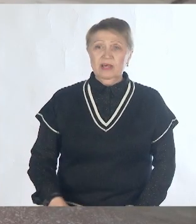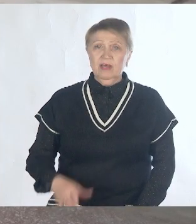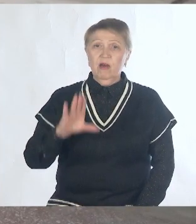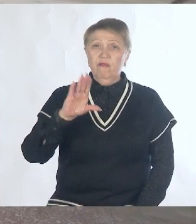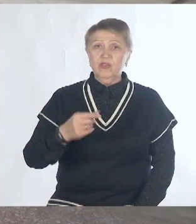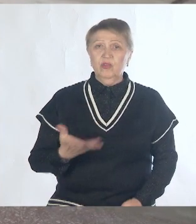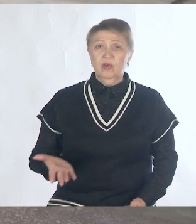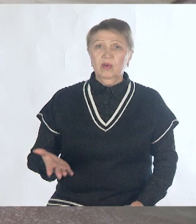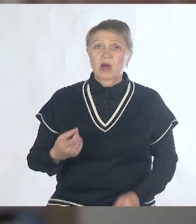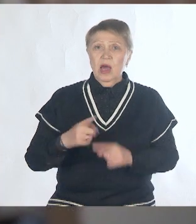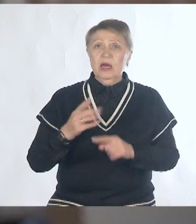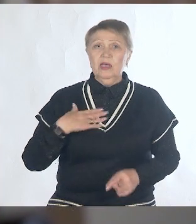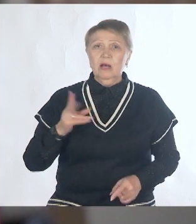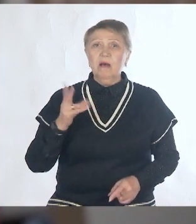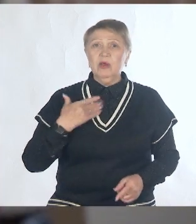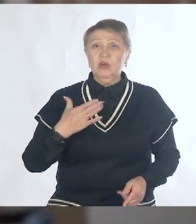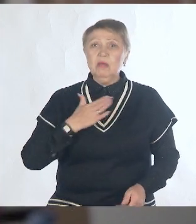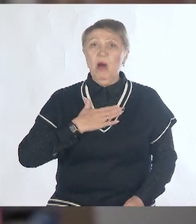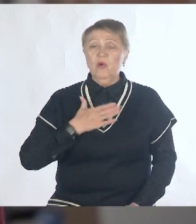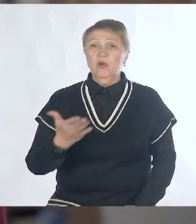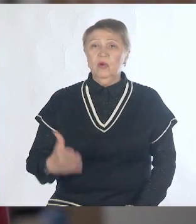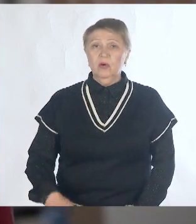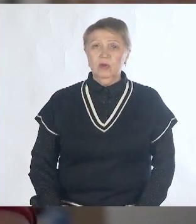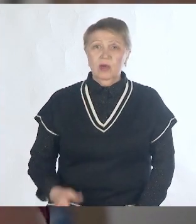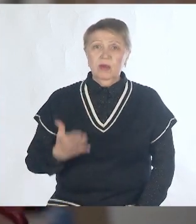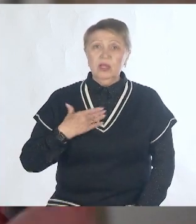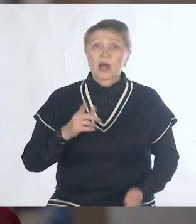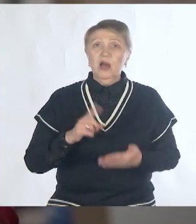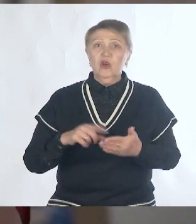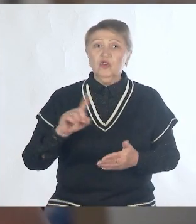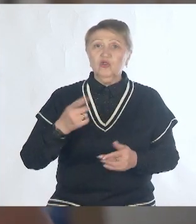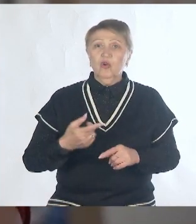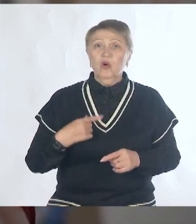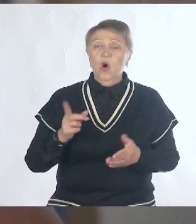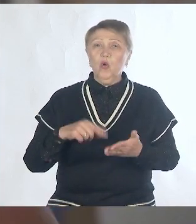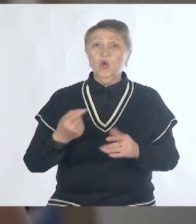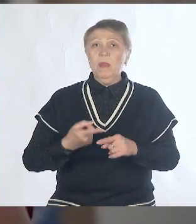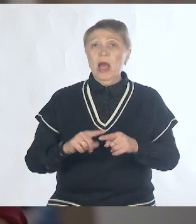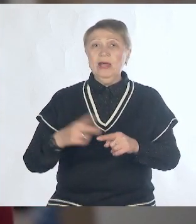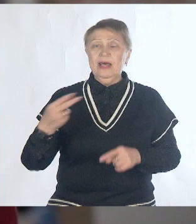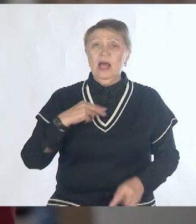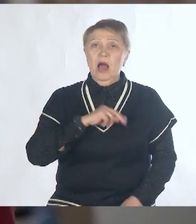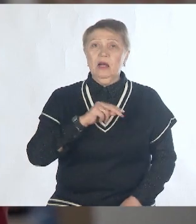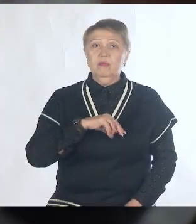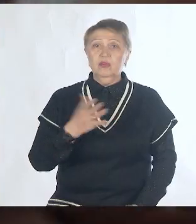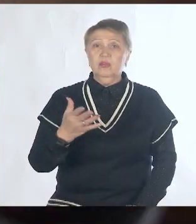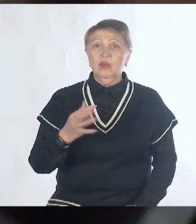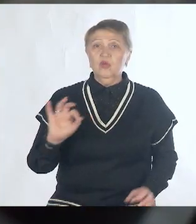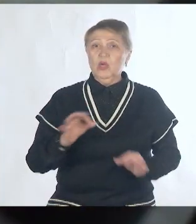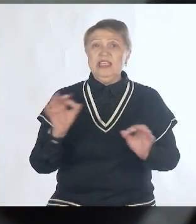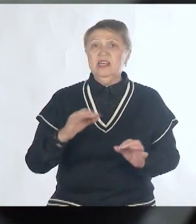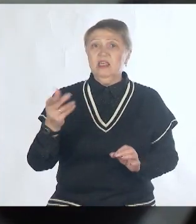это как у мою я кажется что кроме вот этой вот работы реке такому не опустятся